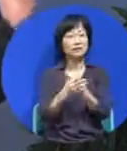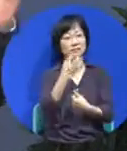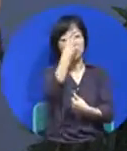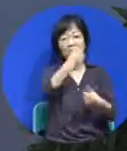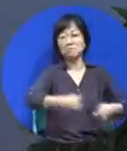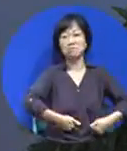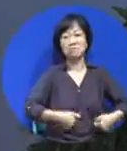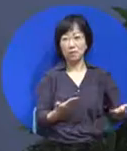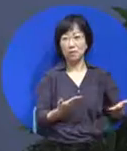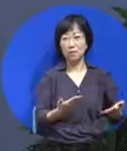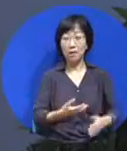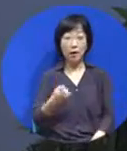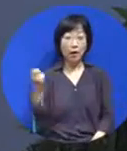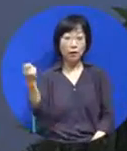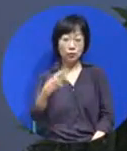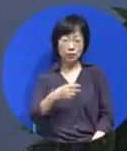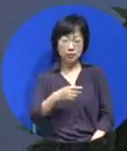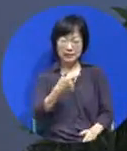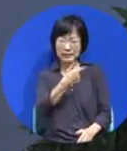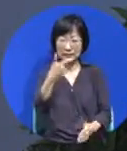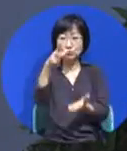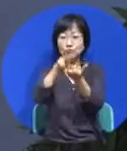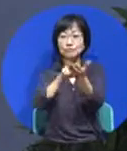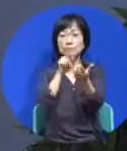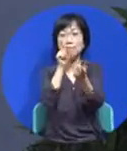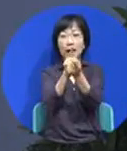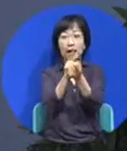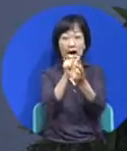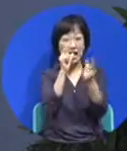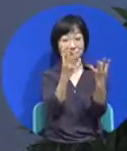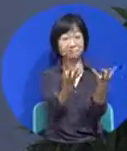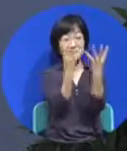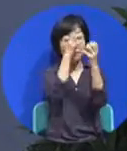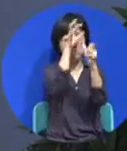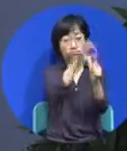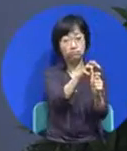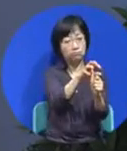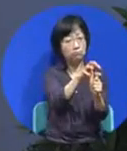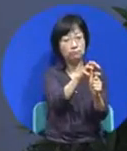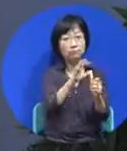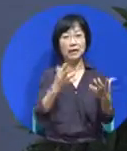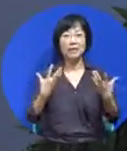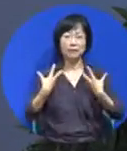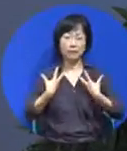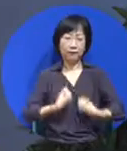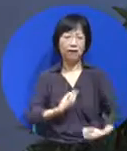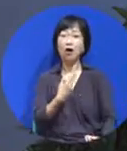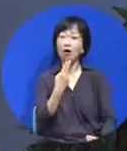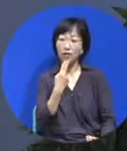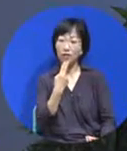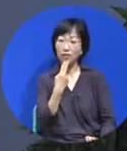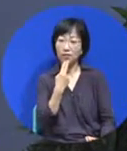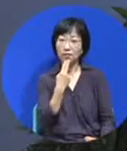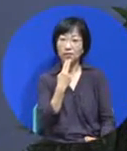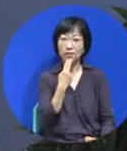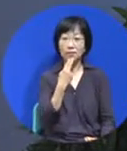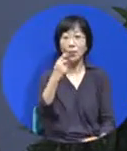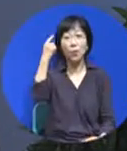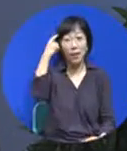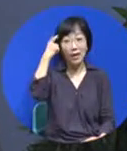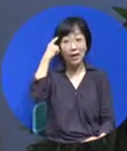굉장히 어려운 일이 와서 감옥 수각이 되는데 낙심치 않았습니다. When a difficult thing came to him when he was placed in the prison, he was not discouraged.